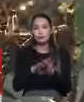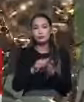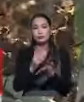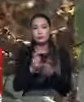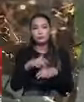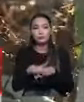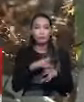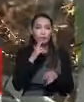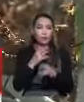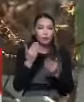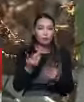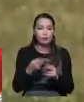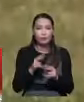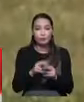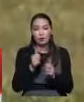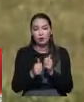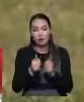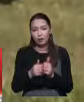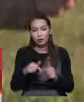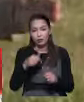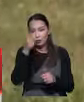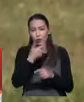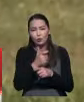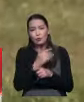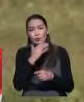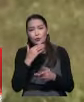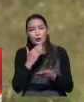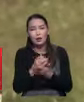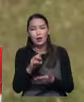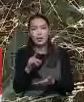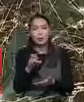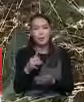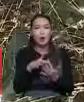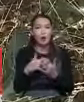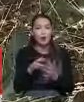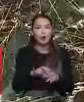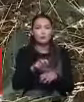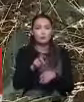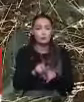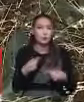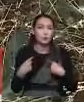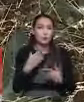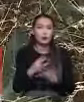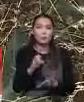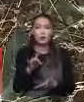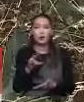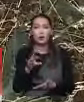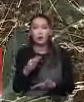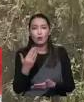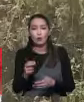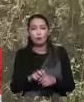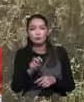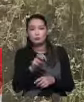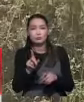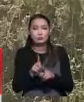айтуынша зиянкестер биыл әдеттегіден тым көп. Әлімтау ауылының тұрғындары шегірткеден азарда безер болып отыр. Марокко зиянкестері әлі қанат